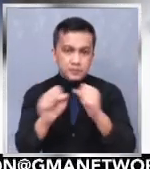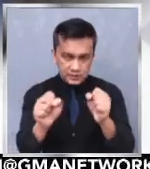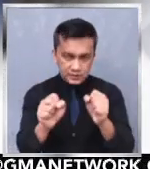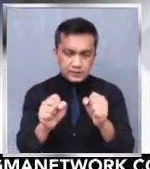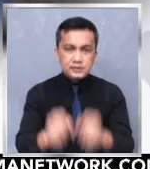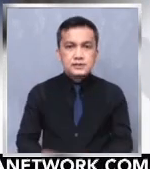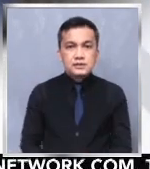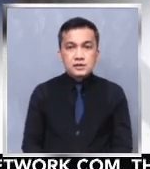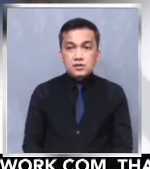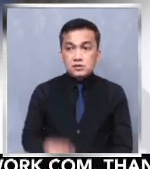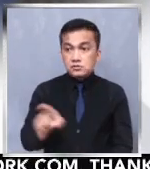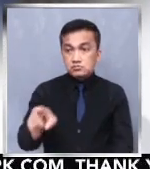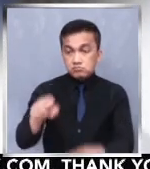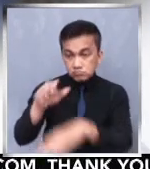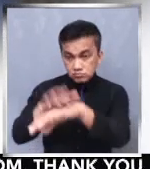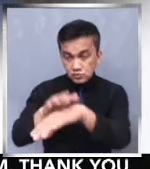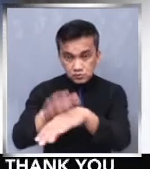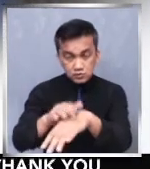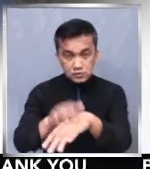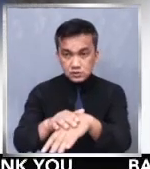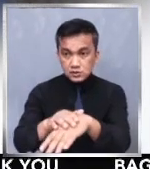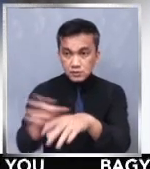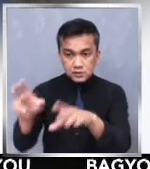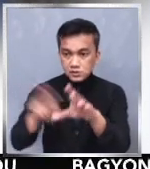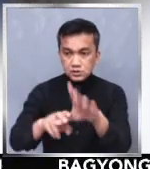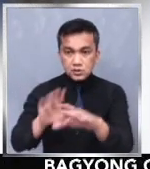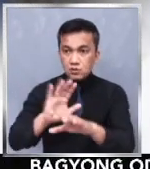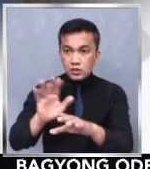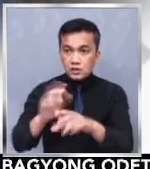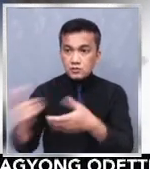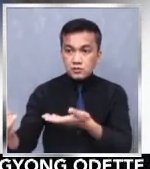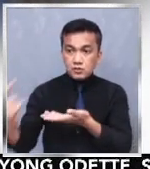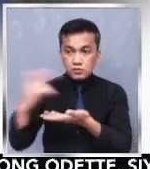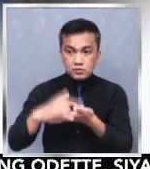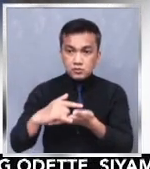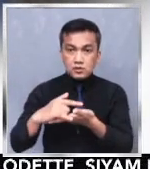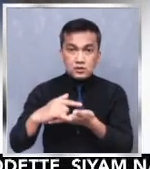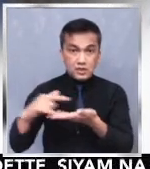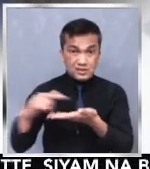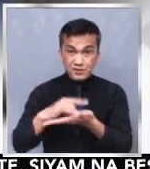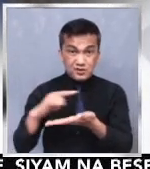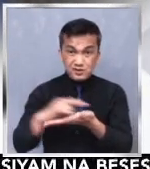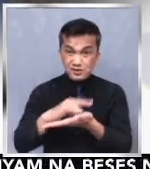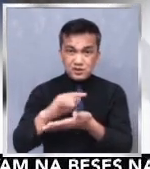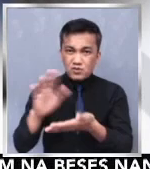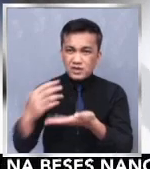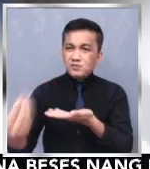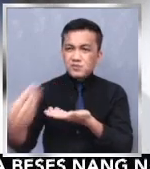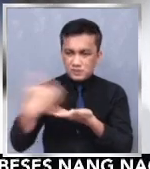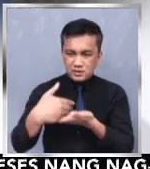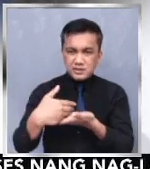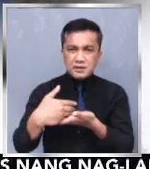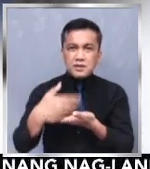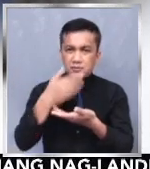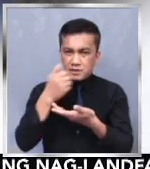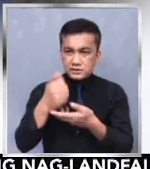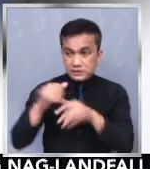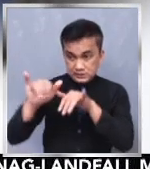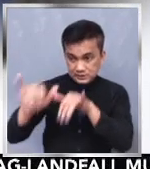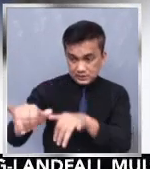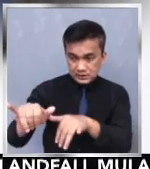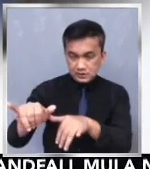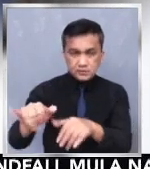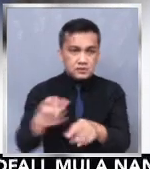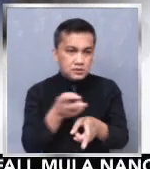kayong pumunta sa airport because pagdating nyo doon, hindi rin kayong makakapasok. It's best if you stay put, no, and monitor, check